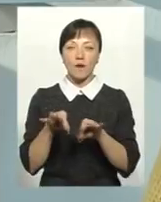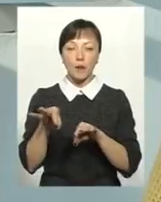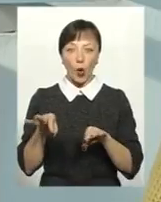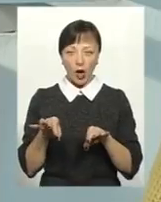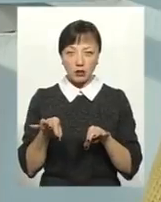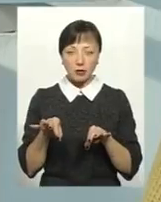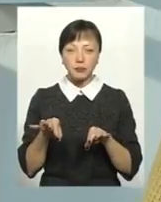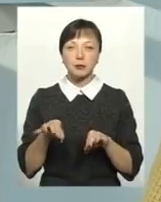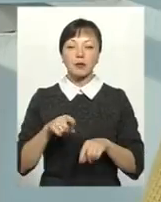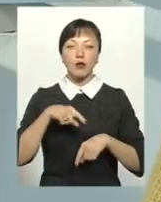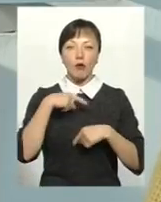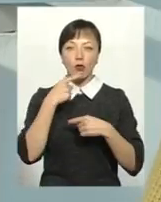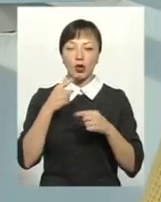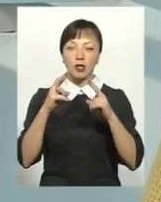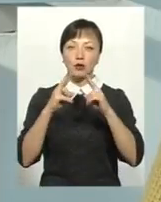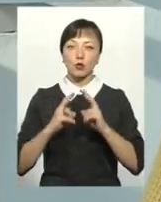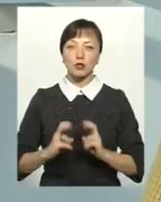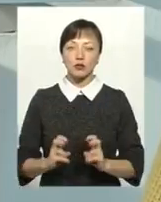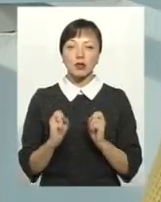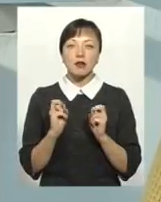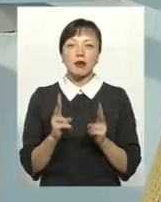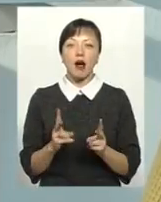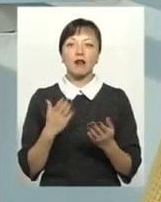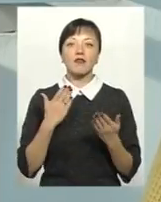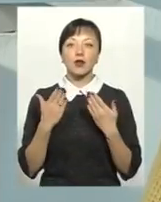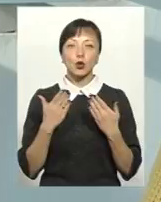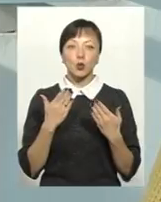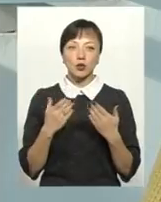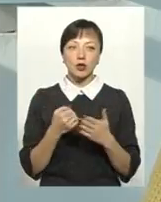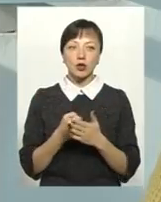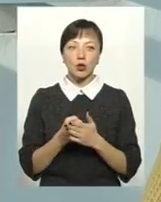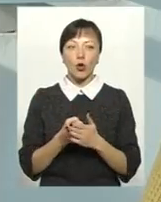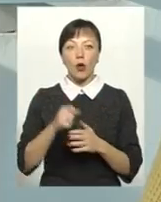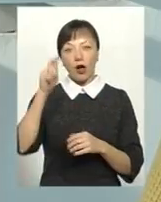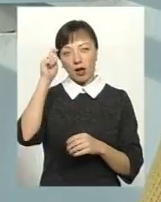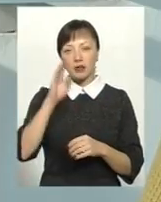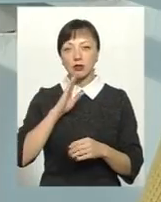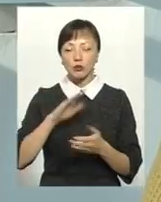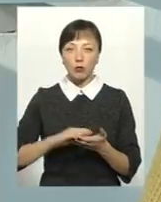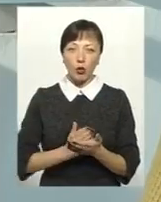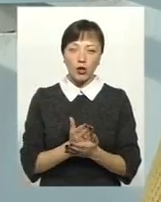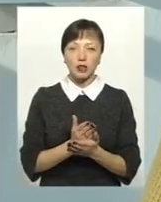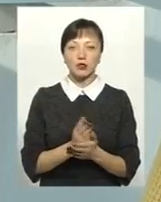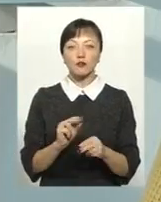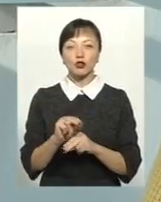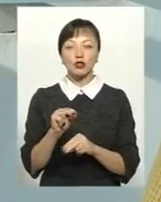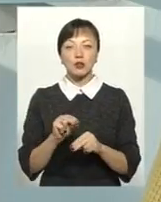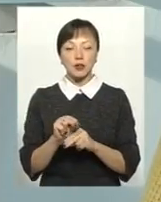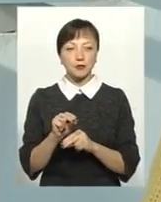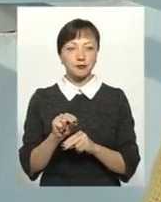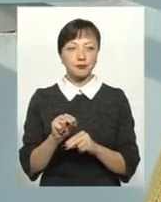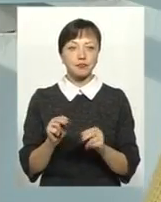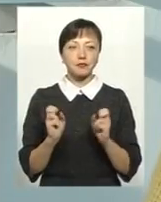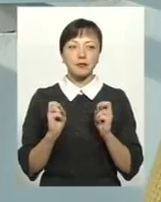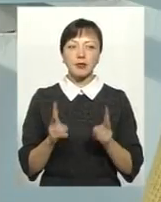тобто говорили і досліджували, як вони відносяться к гендерній політиці, вчили їх,